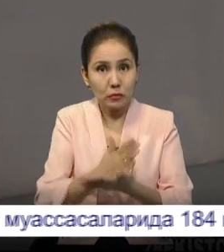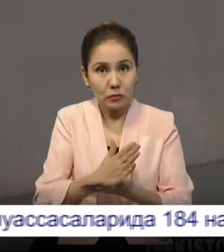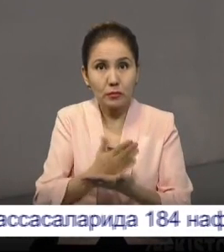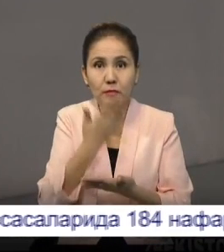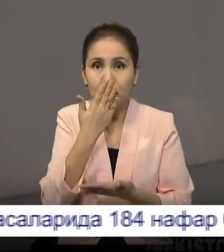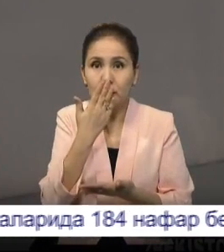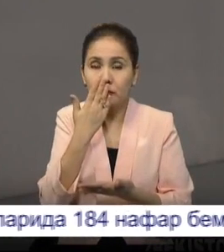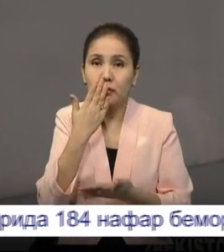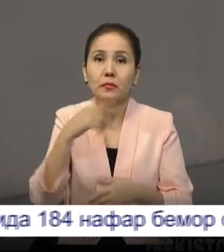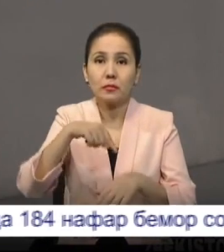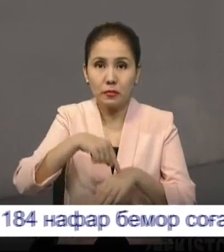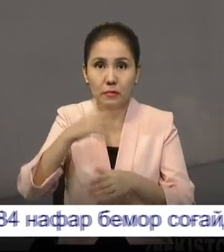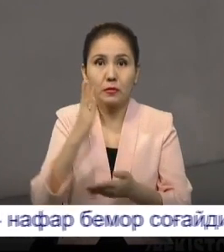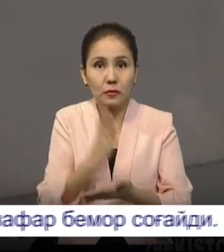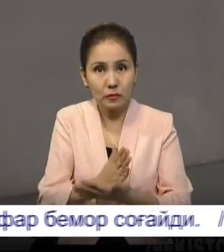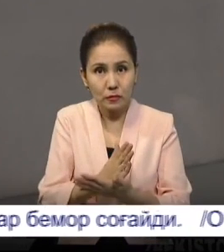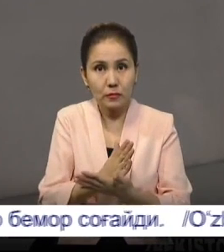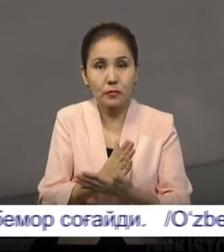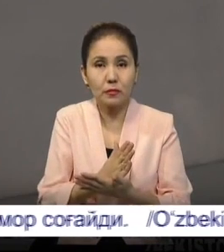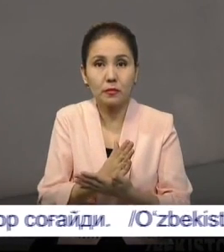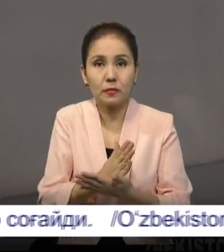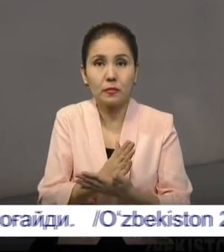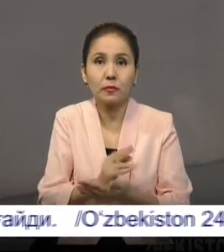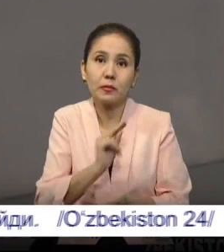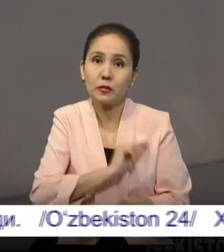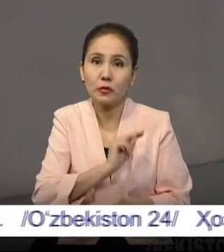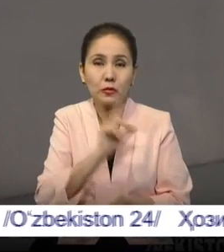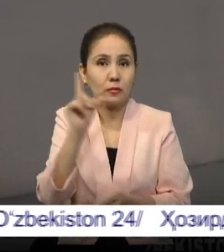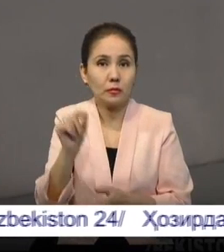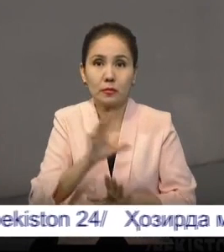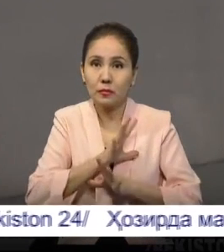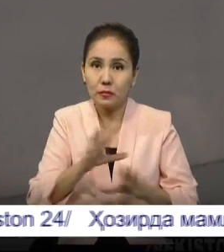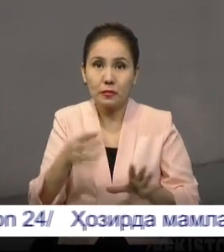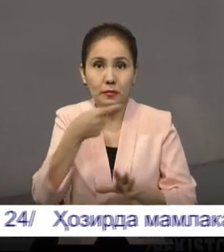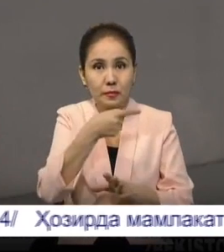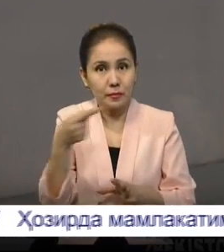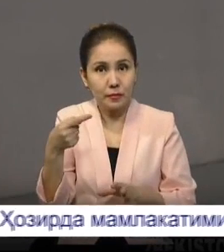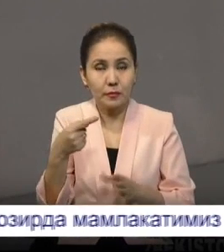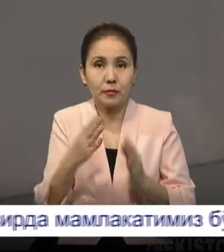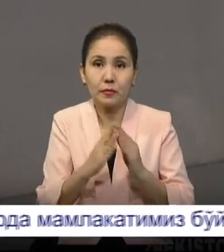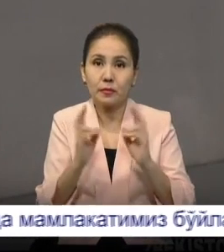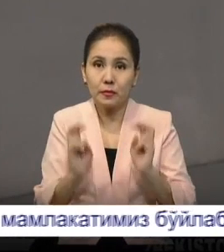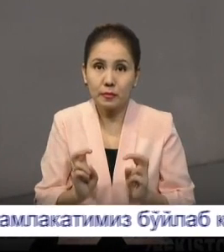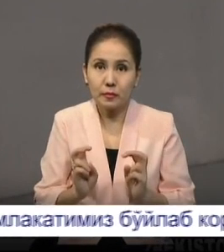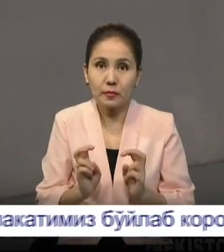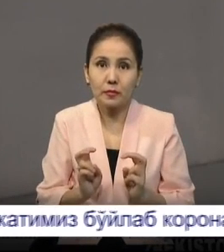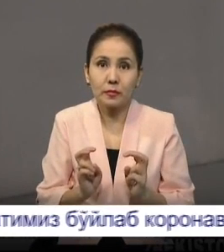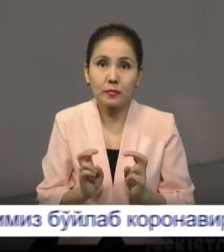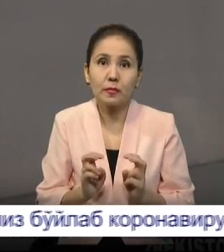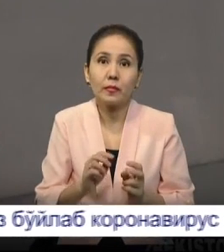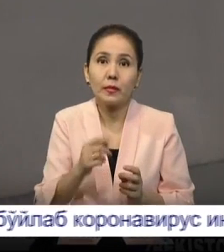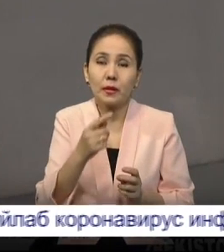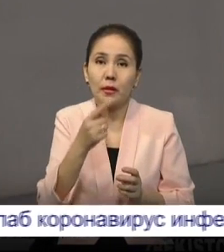hamma narsani hidlab ko'rdim. Ishga bormadim, uyda qoldim. Tim midam